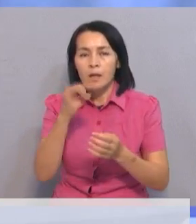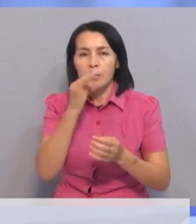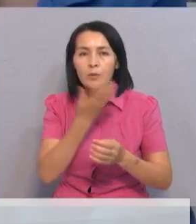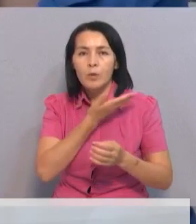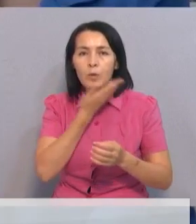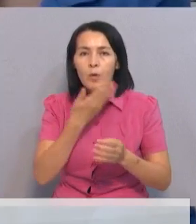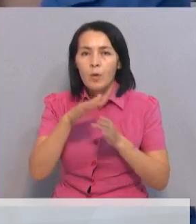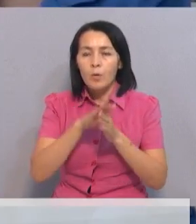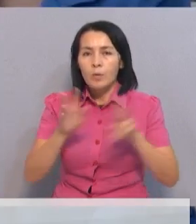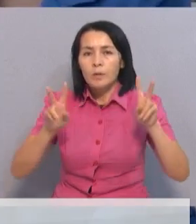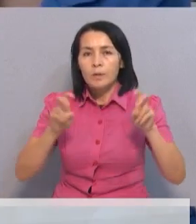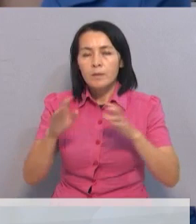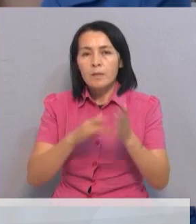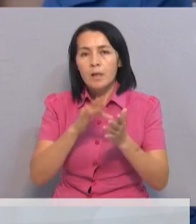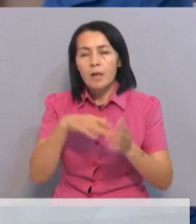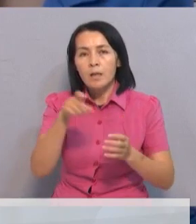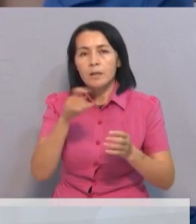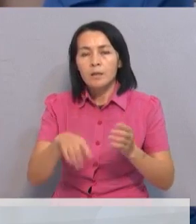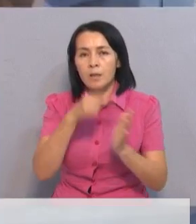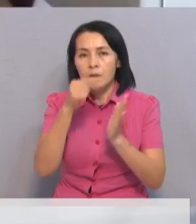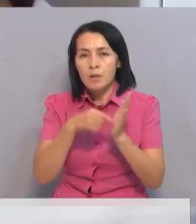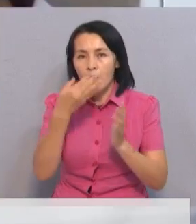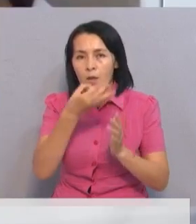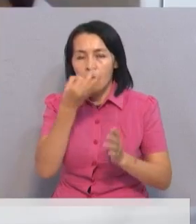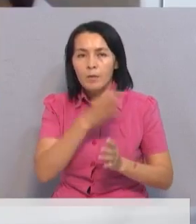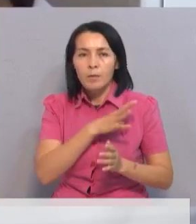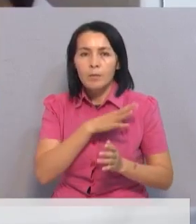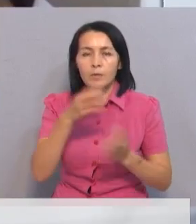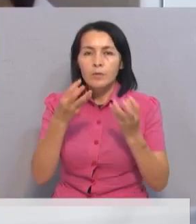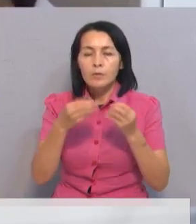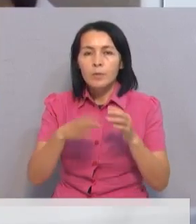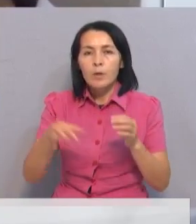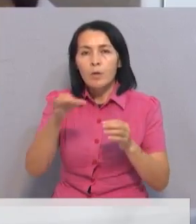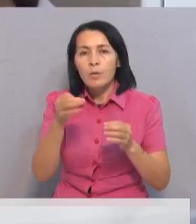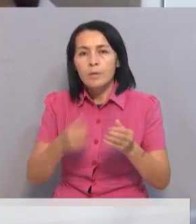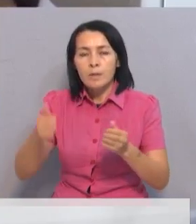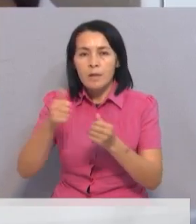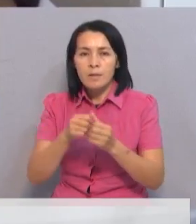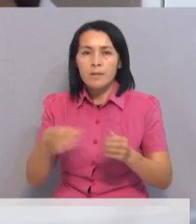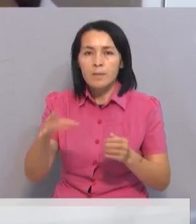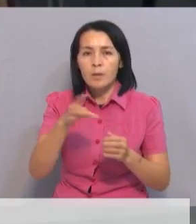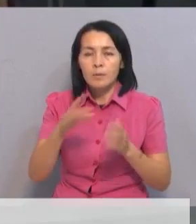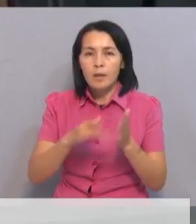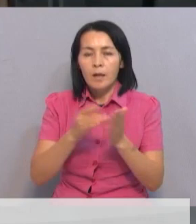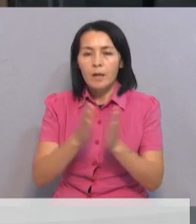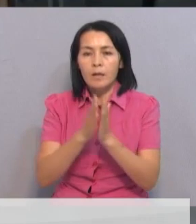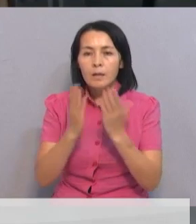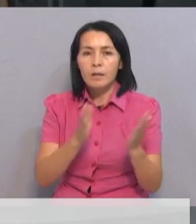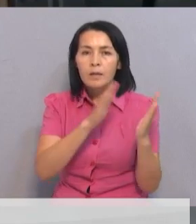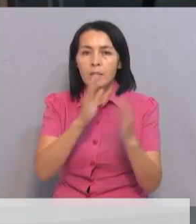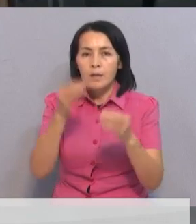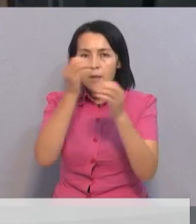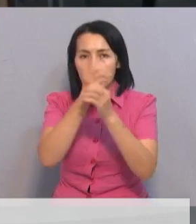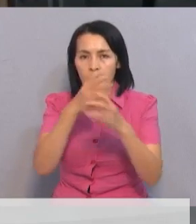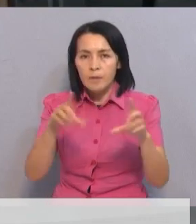оқы, орында тақырыбында қала тұрғындары арасында сауалнамада ұйымдастырылды. Сондай-ақ облысқа қарасты барлық аудан қала кітапханаларында,